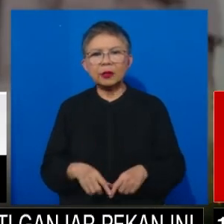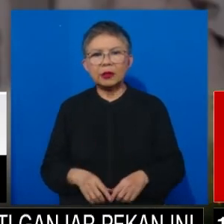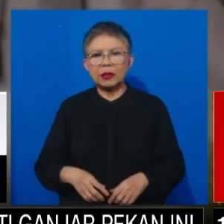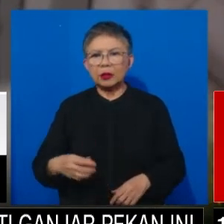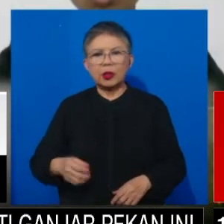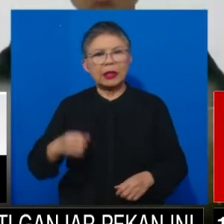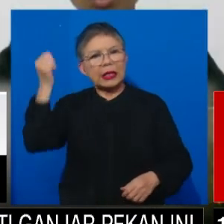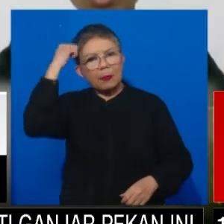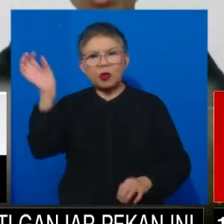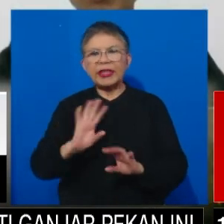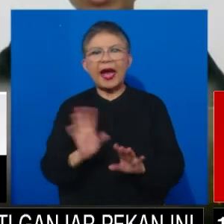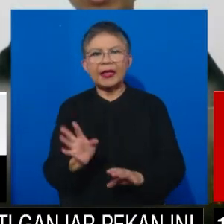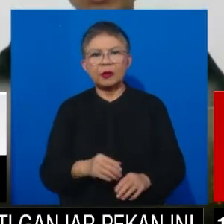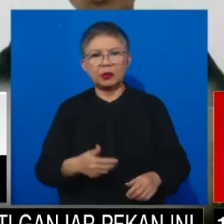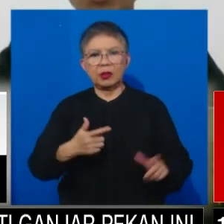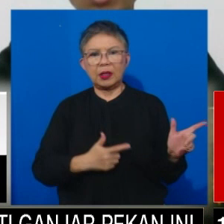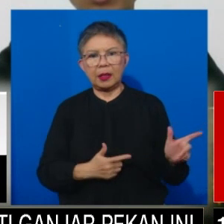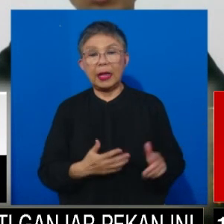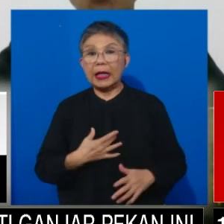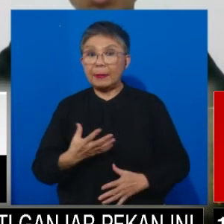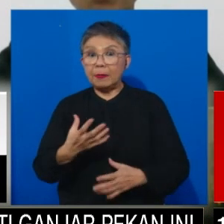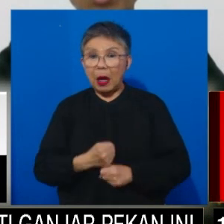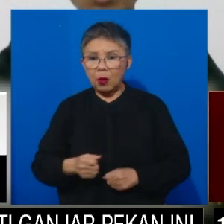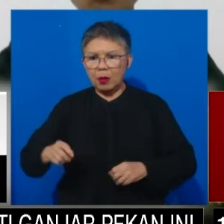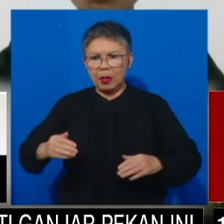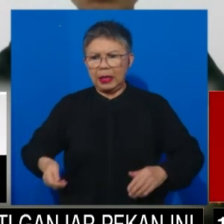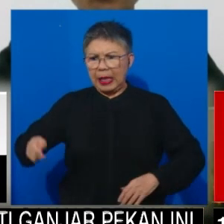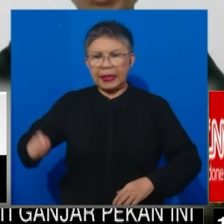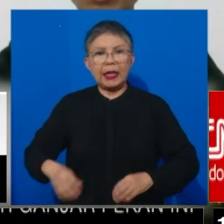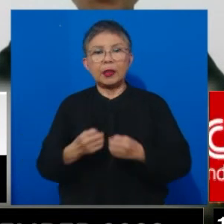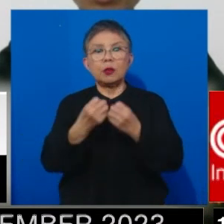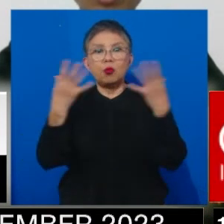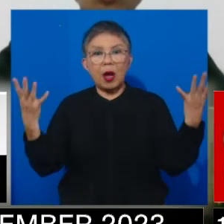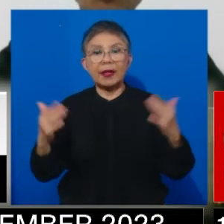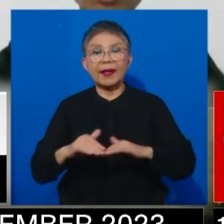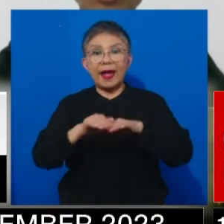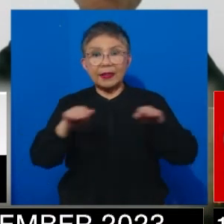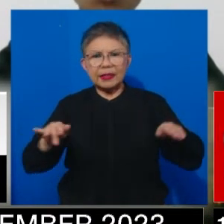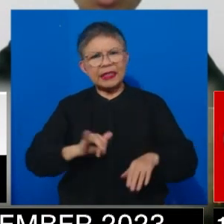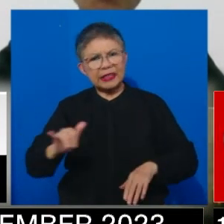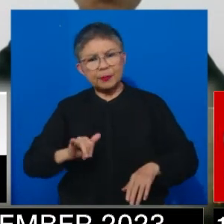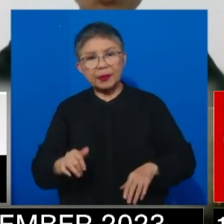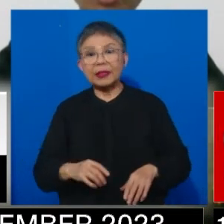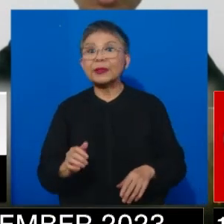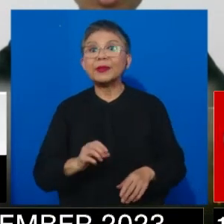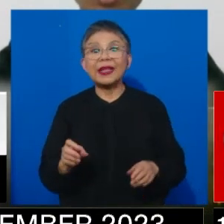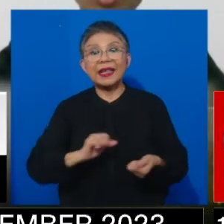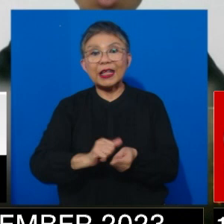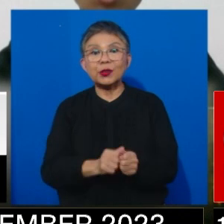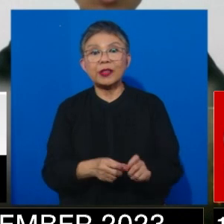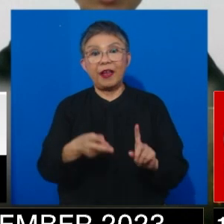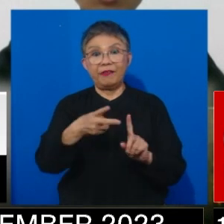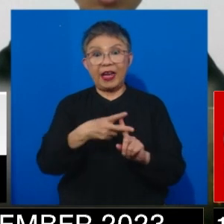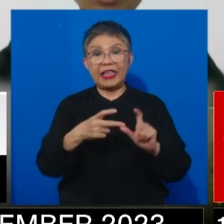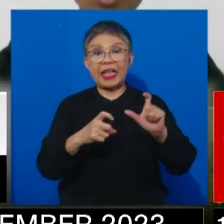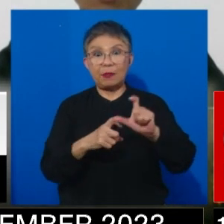jera. Kita menginginkan satu peradilan yang terbuka melalui peradilan umum, persis seperti kasus Verdi Sambo dalam pembunuhan yang